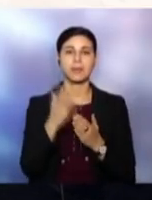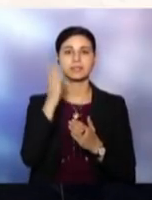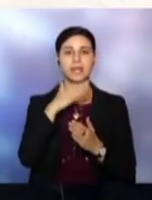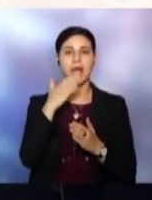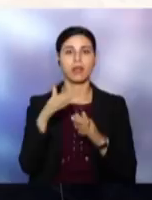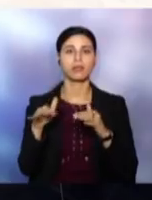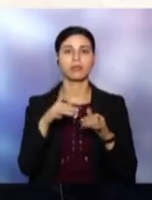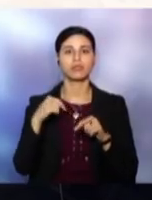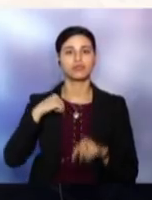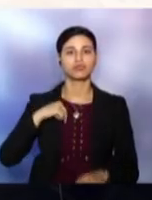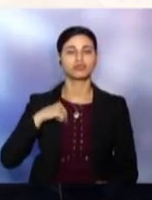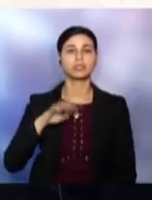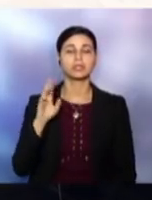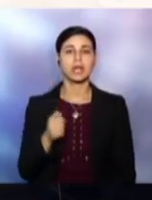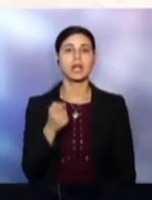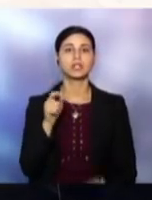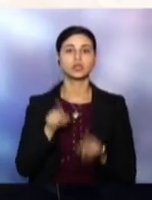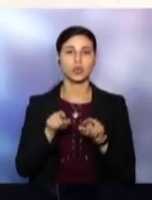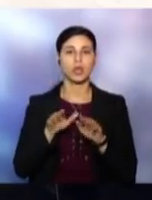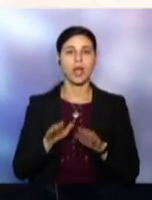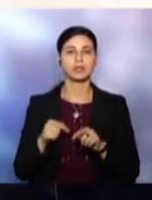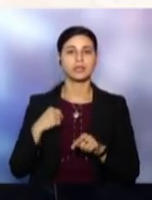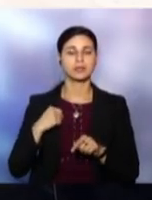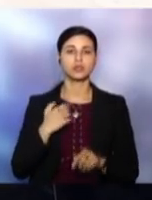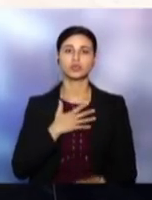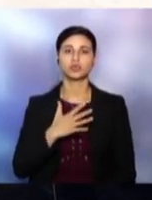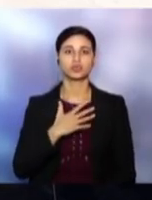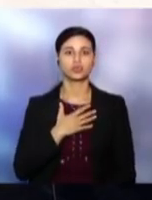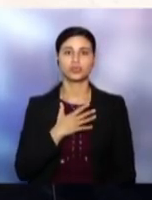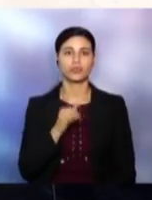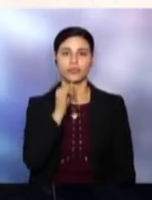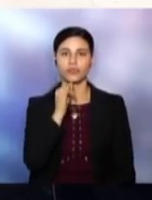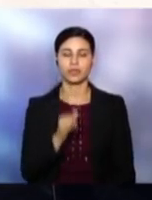და რეალურად რაღაცა ნაწილი ფილტვის ეთიშება სუნთქვას.